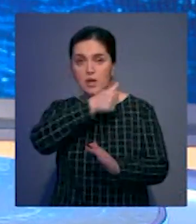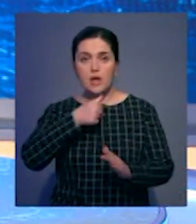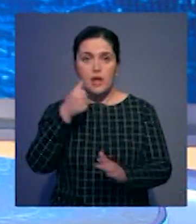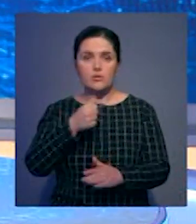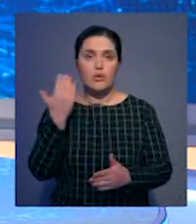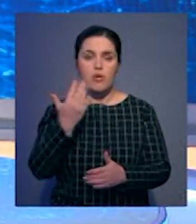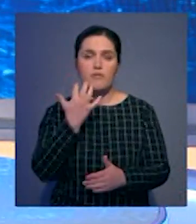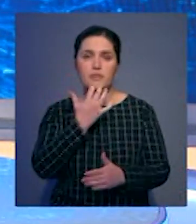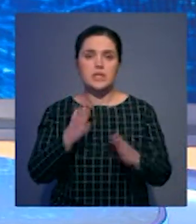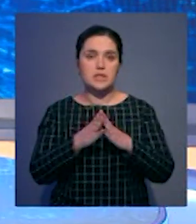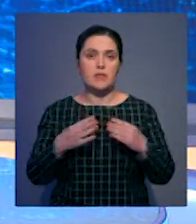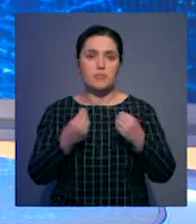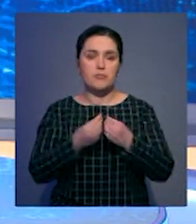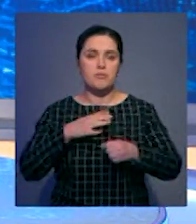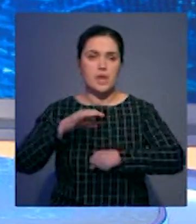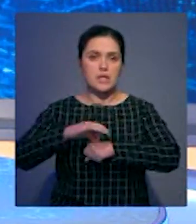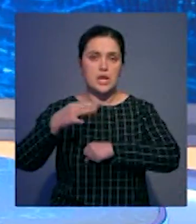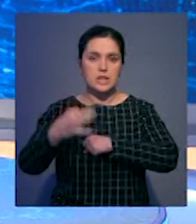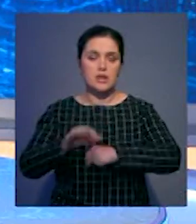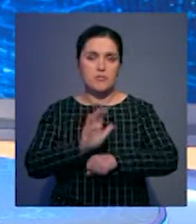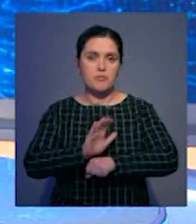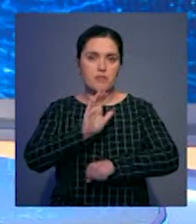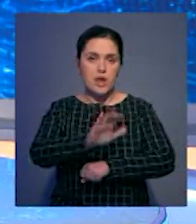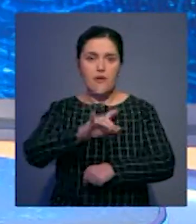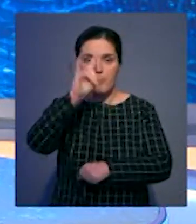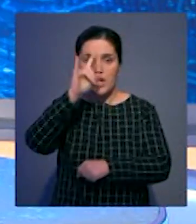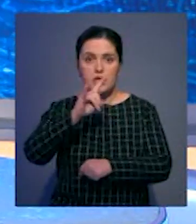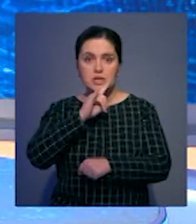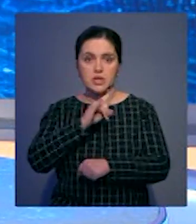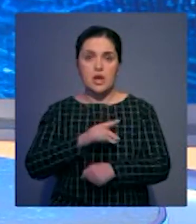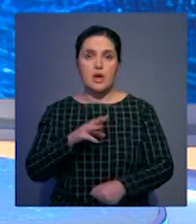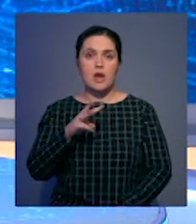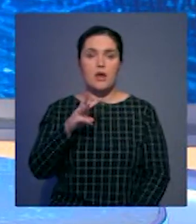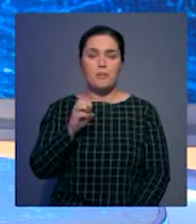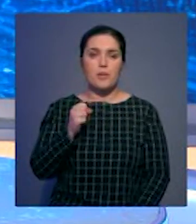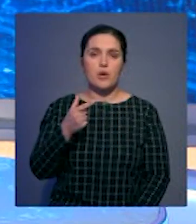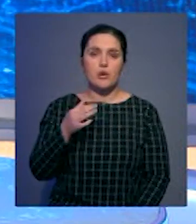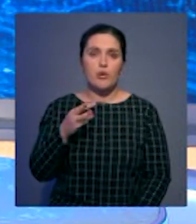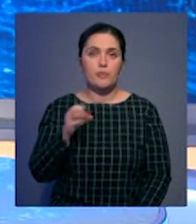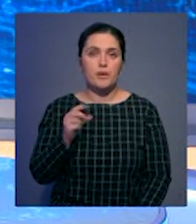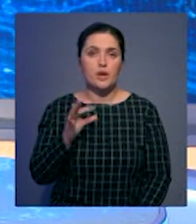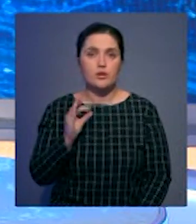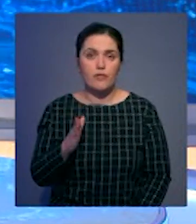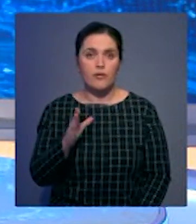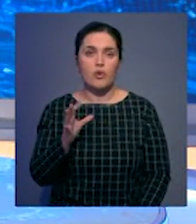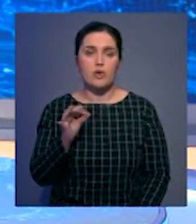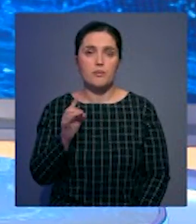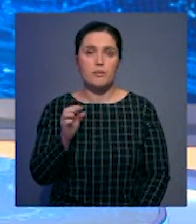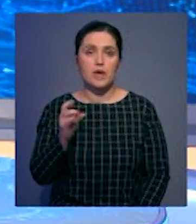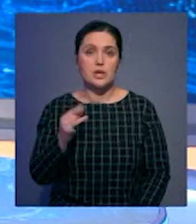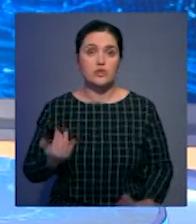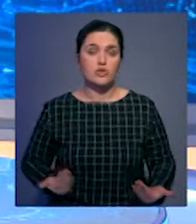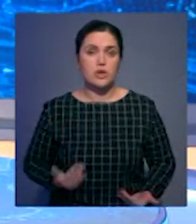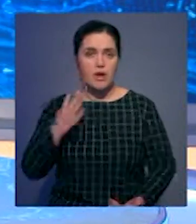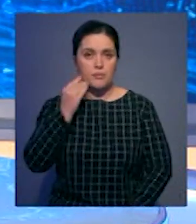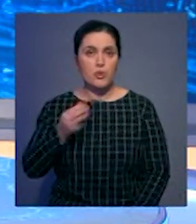сотни тысяч вайнахских семей были насильственно переселены в казахстанские степи. Орбани Магомадову, который сейчас проживает в